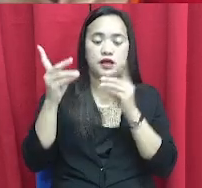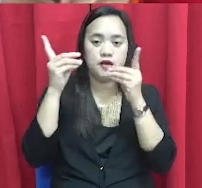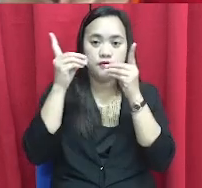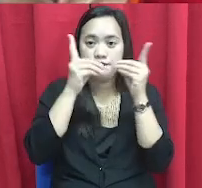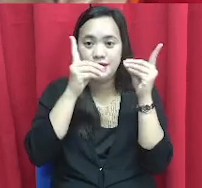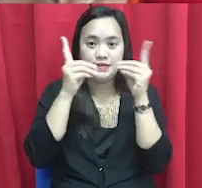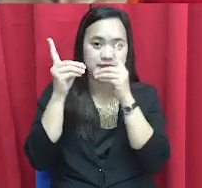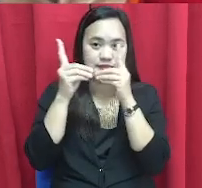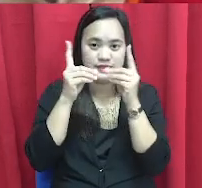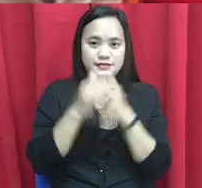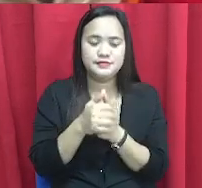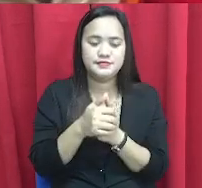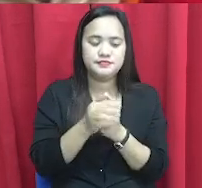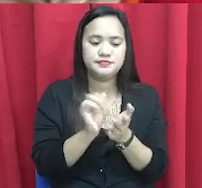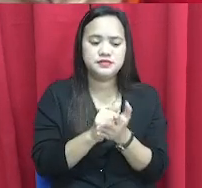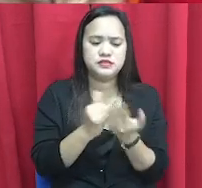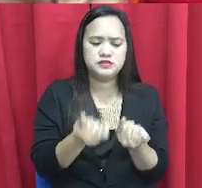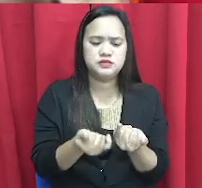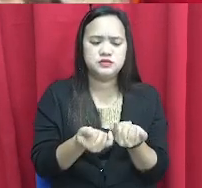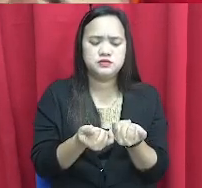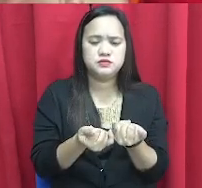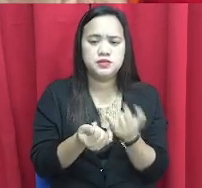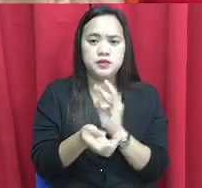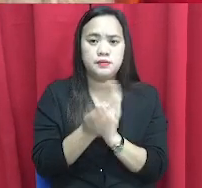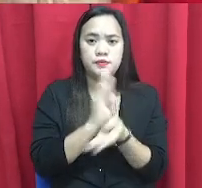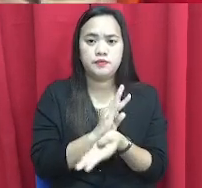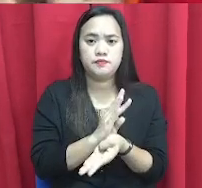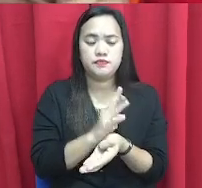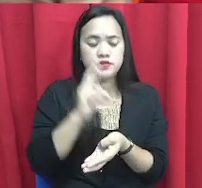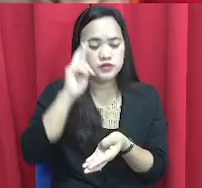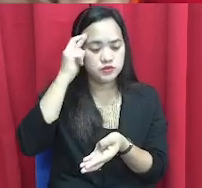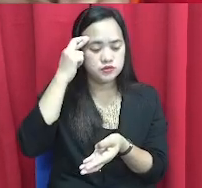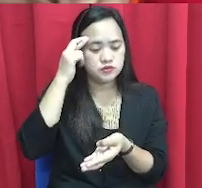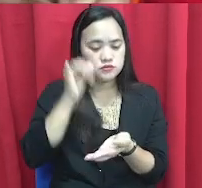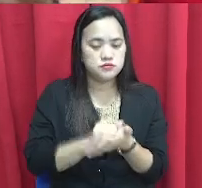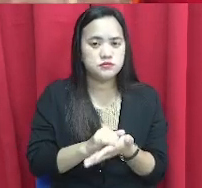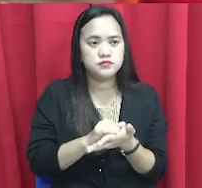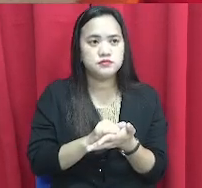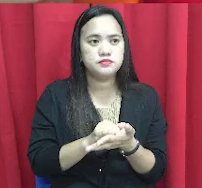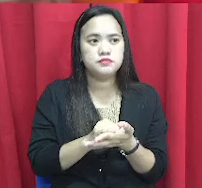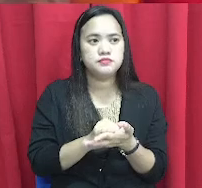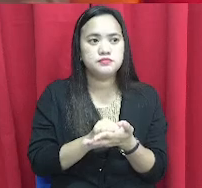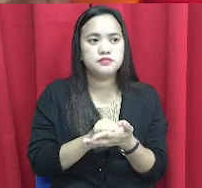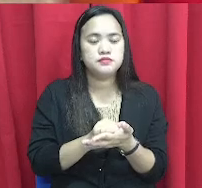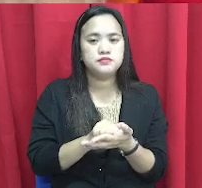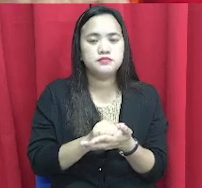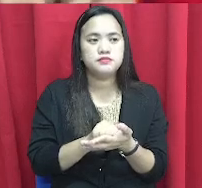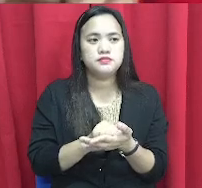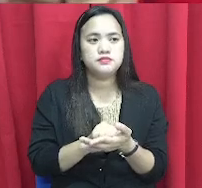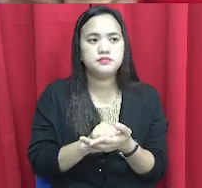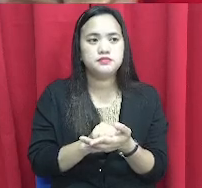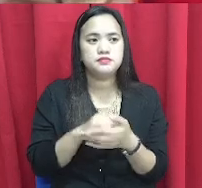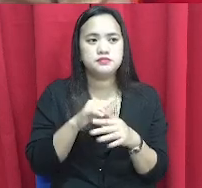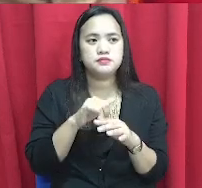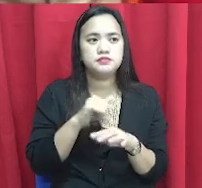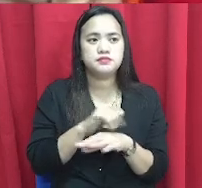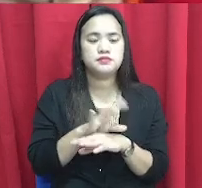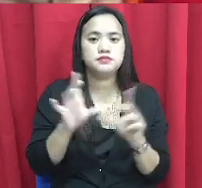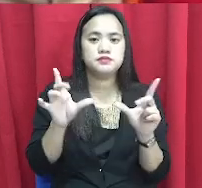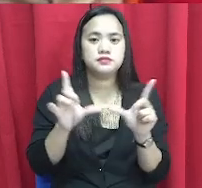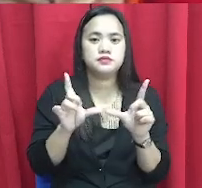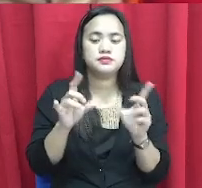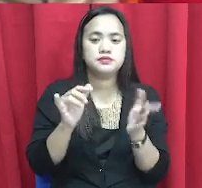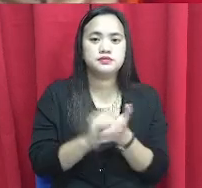makatwid na siya pong dahilan na ang aking kapatid shoutout sa aking kapatid nasendan ko sila ng link